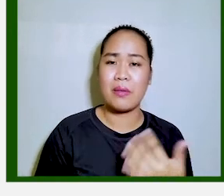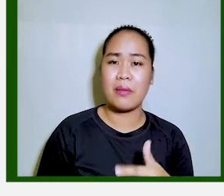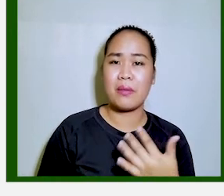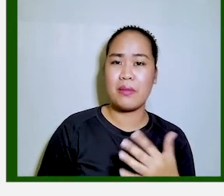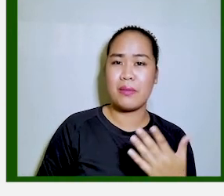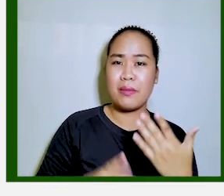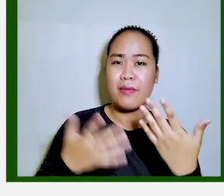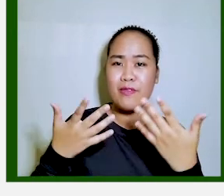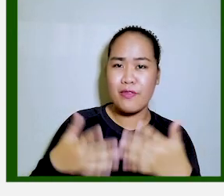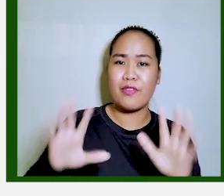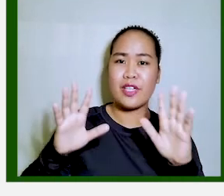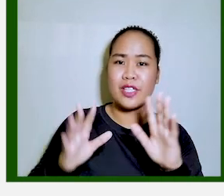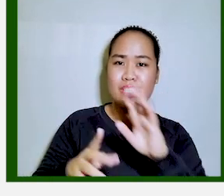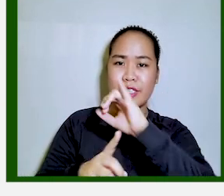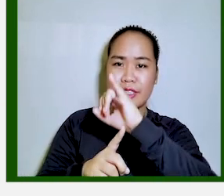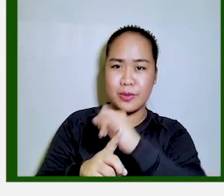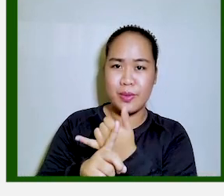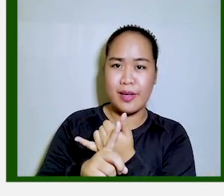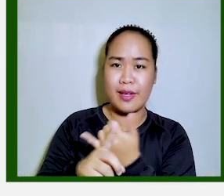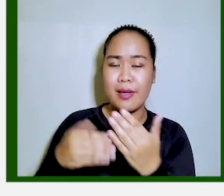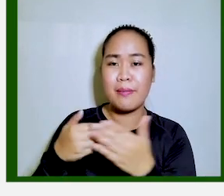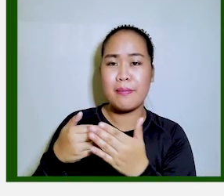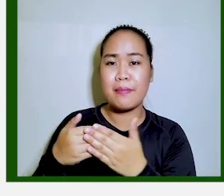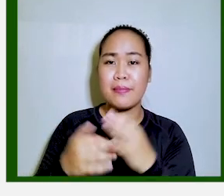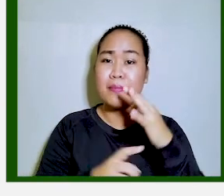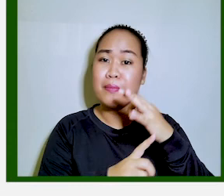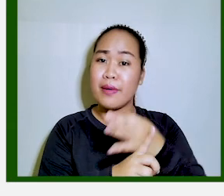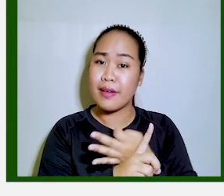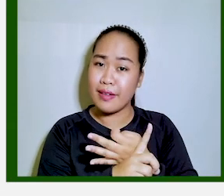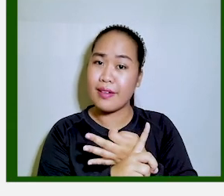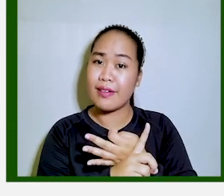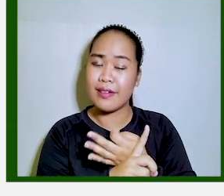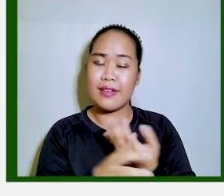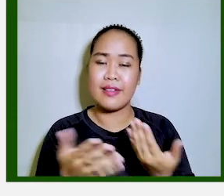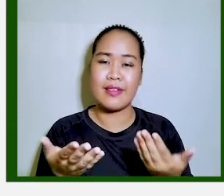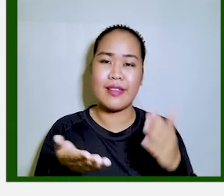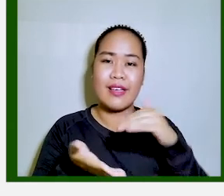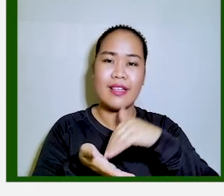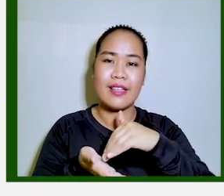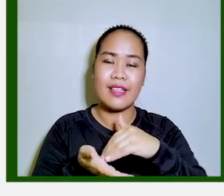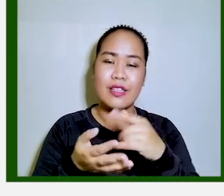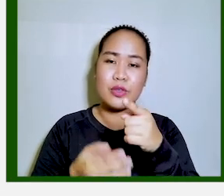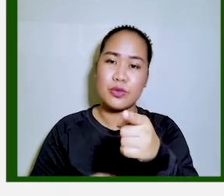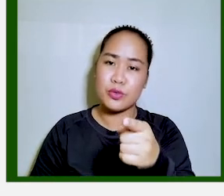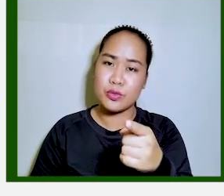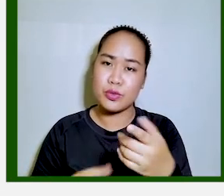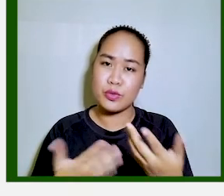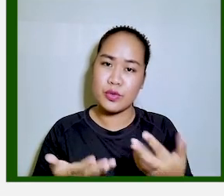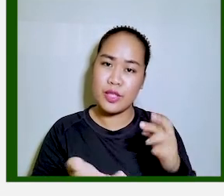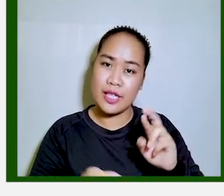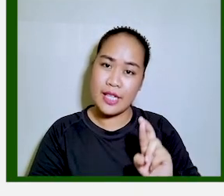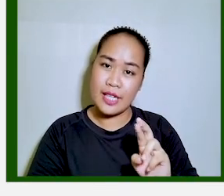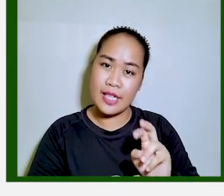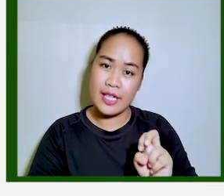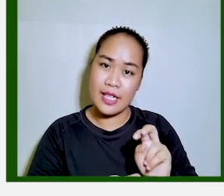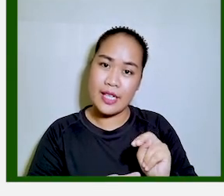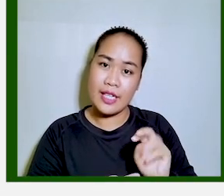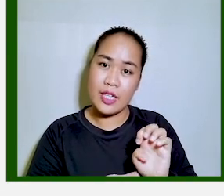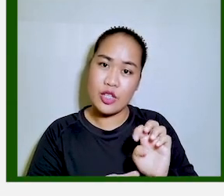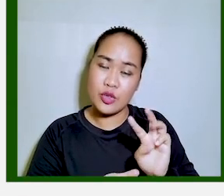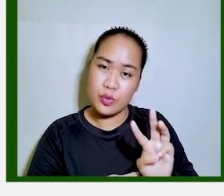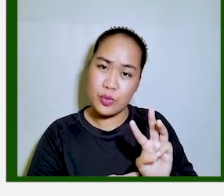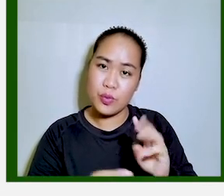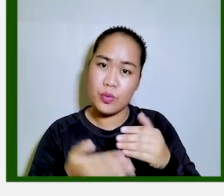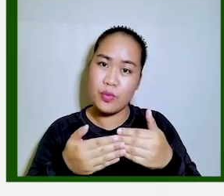pala. Okay. So again, no, pag kayo po ay nag-renew after January